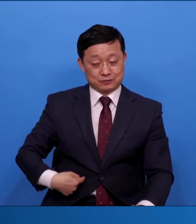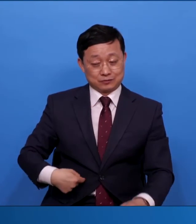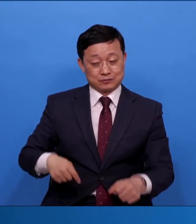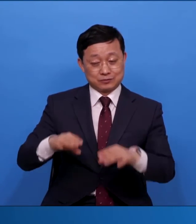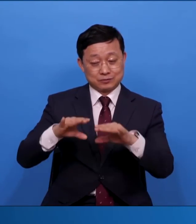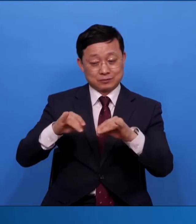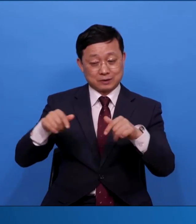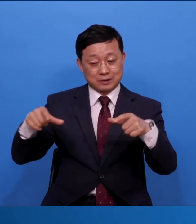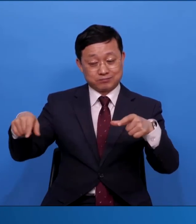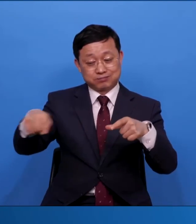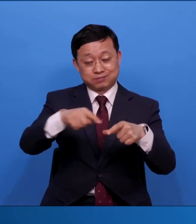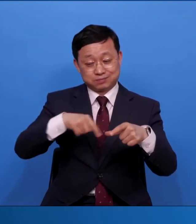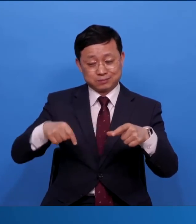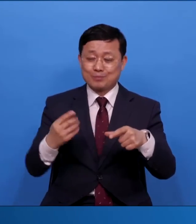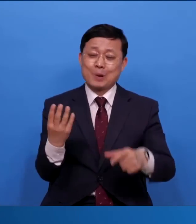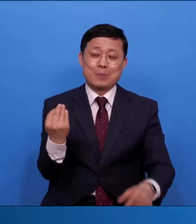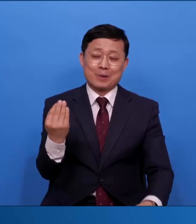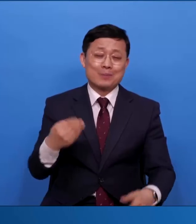중국에는